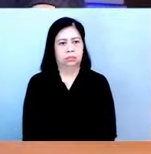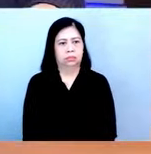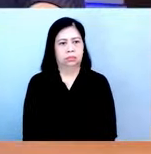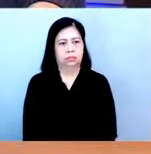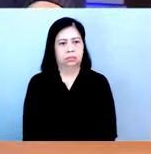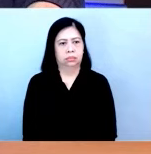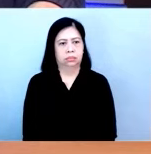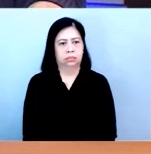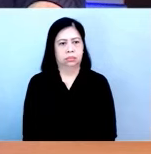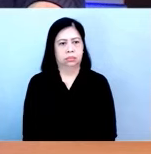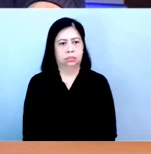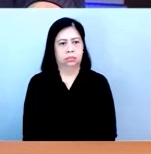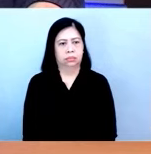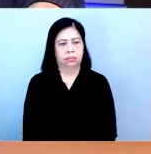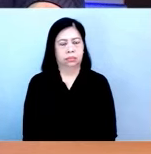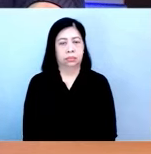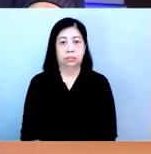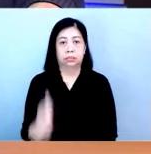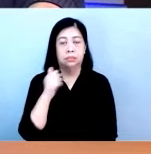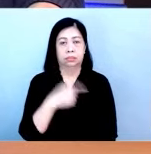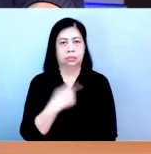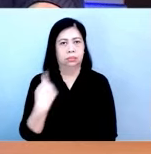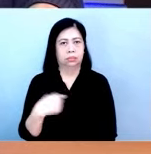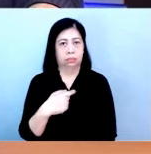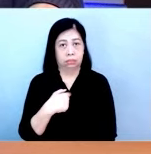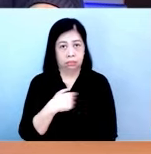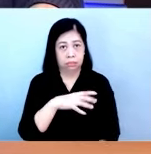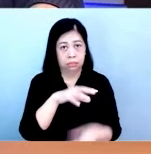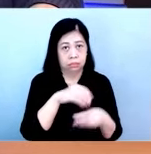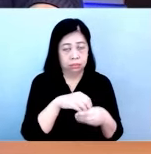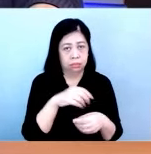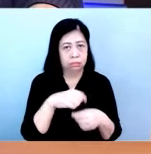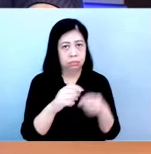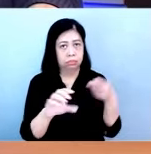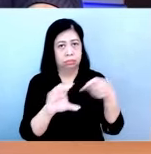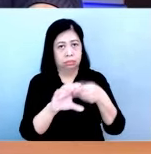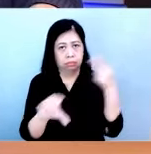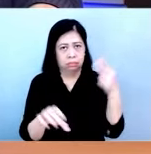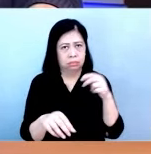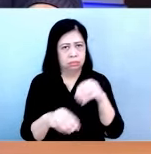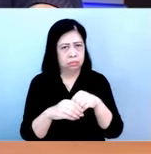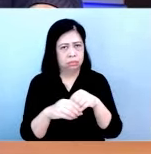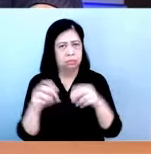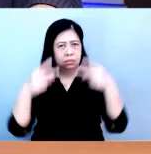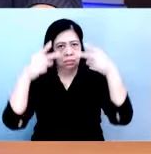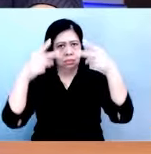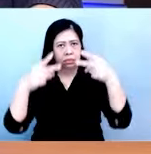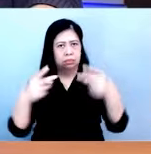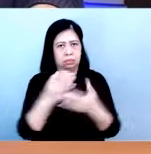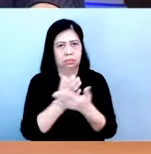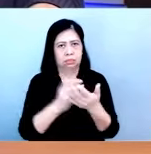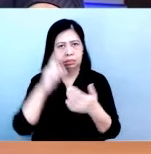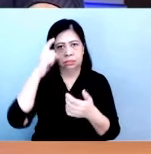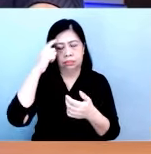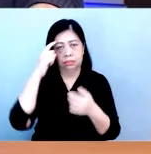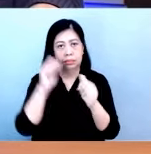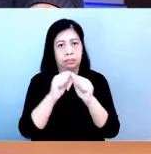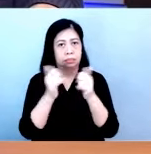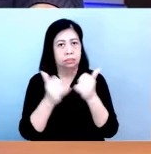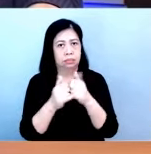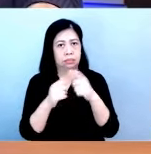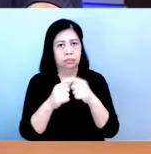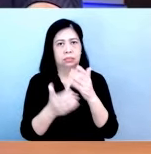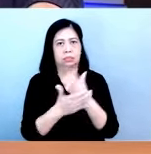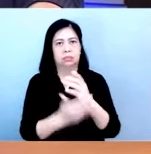5. Itinanggi ng China na may kinalaman sila sa pag-atake ng hackers sa website ng ilang ahensya ng gobyerno na napigilan